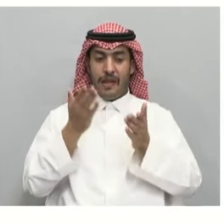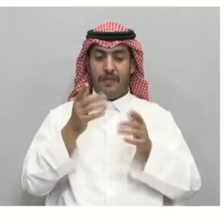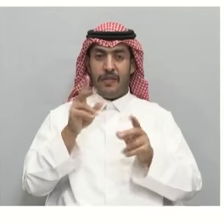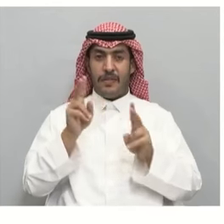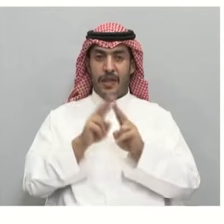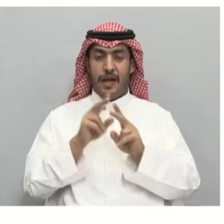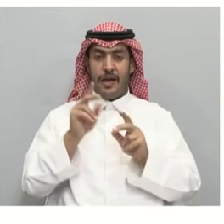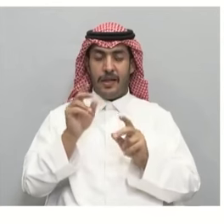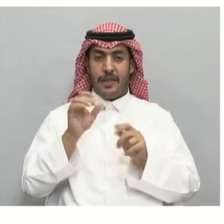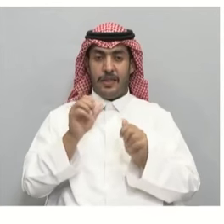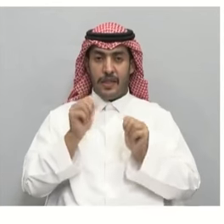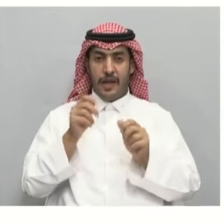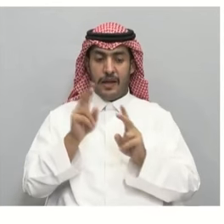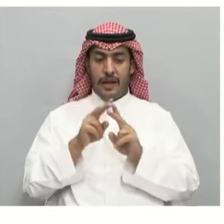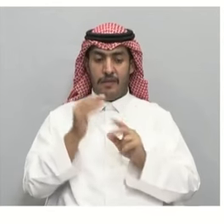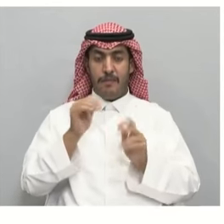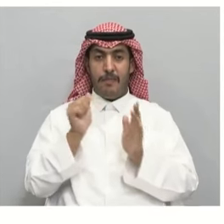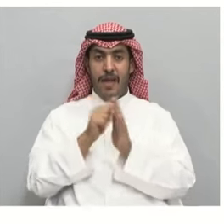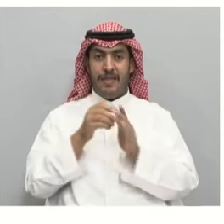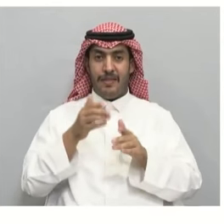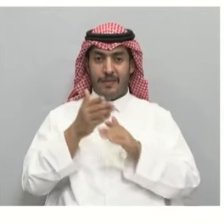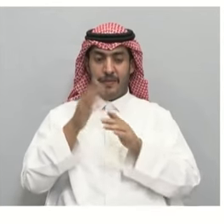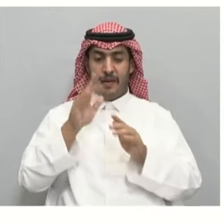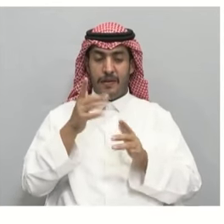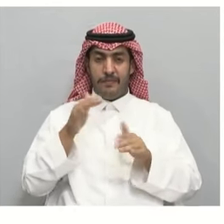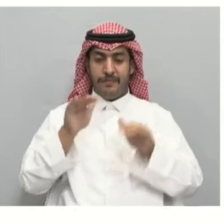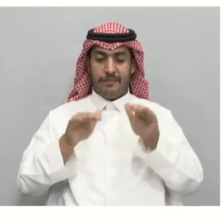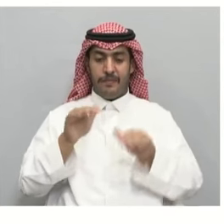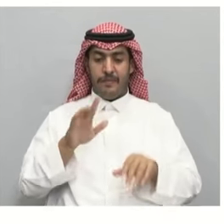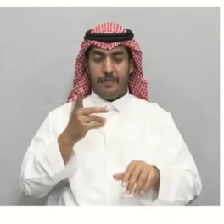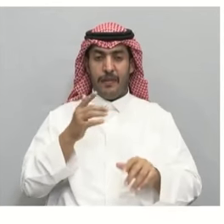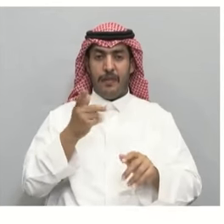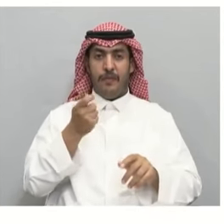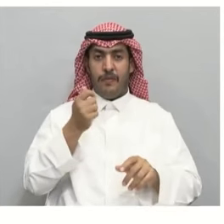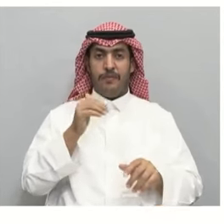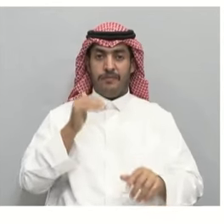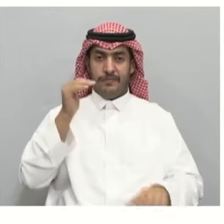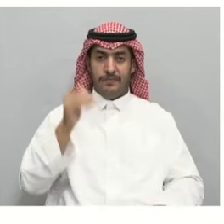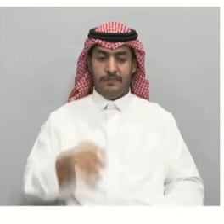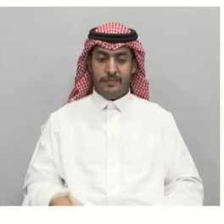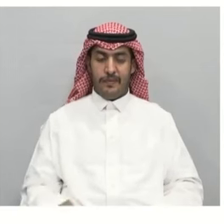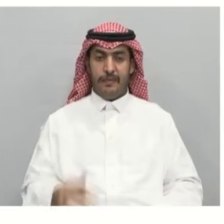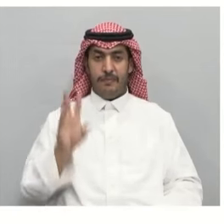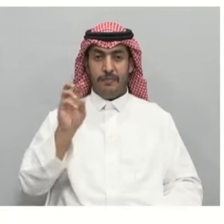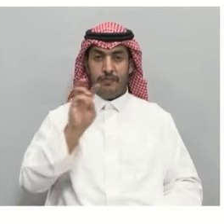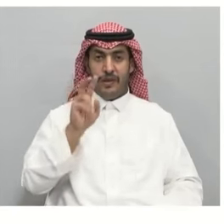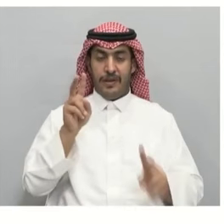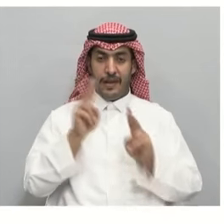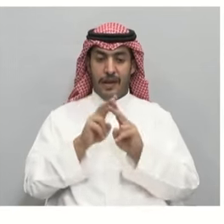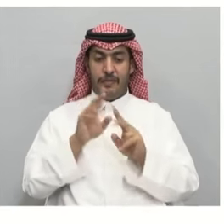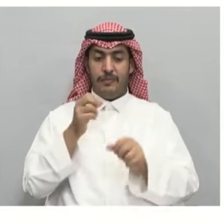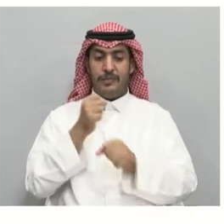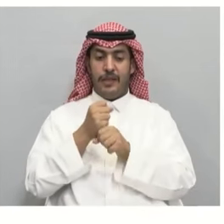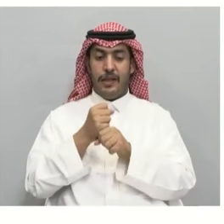الكهربائيه استهلاك الكهرباء في المنازل يترتب عليه تكلفه ماليه وتقوم شركات الكهرباء